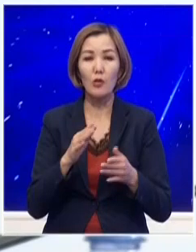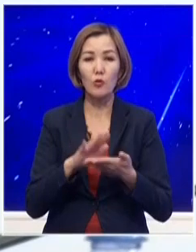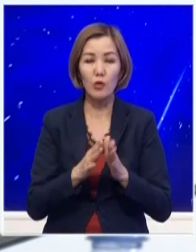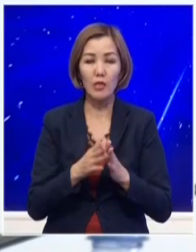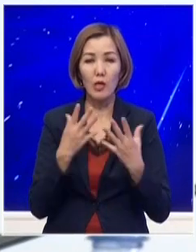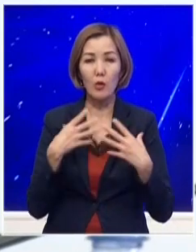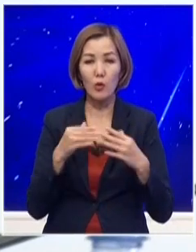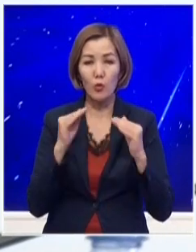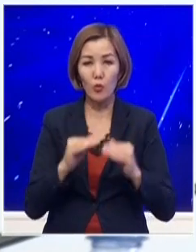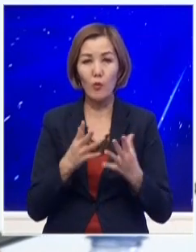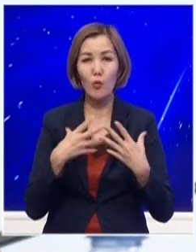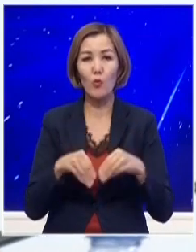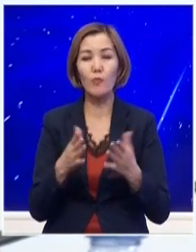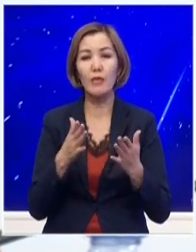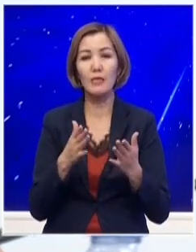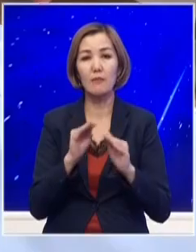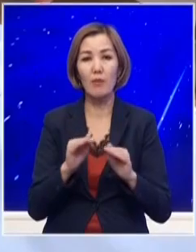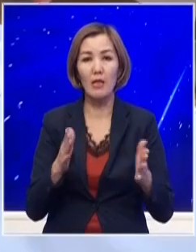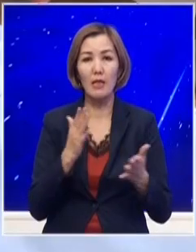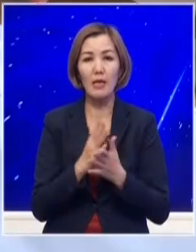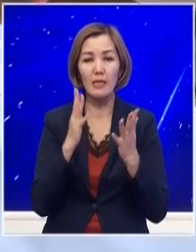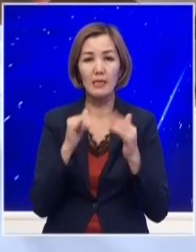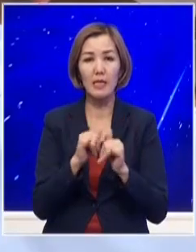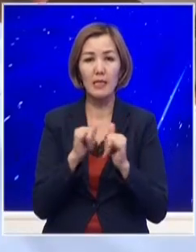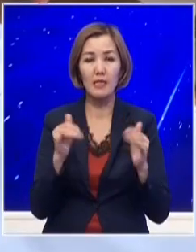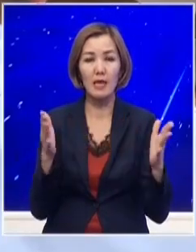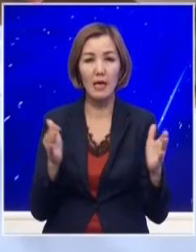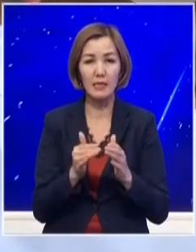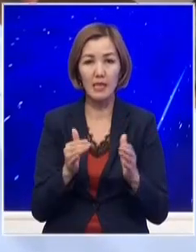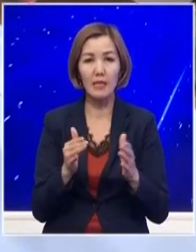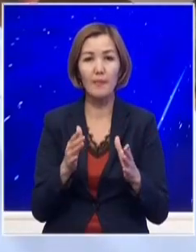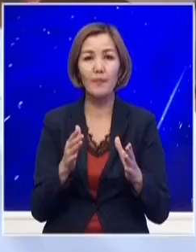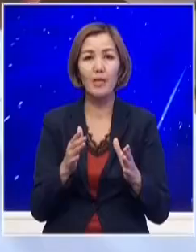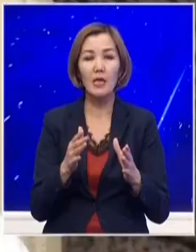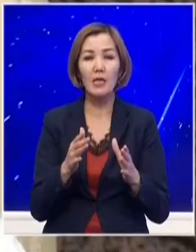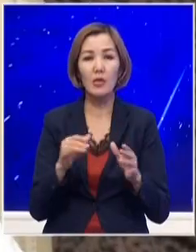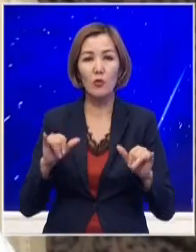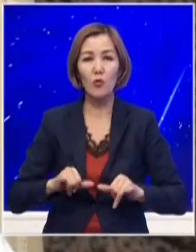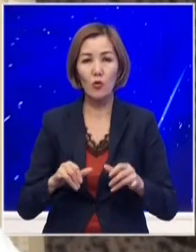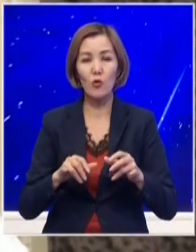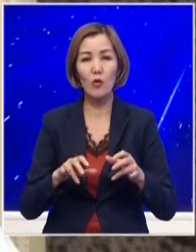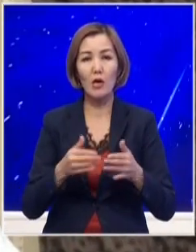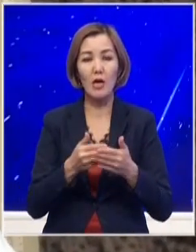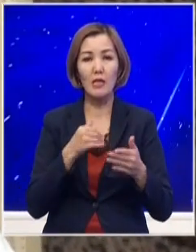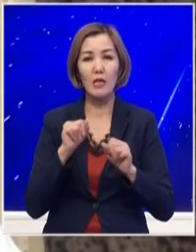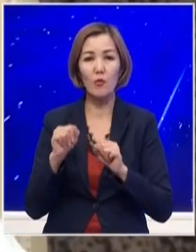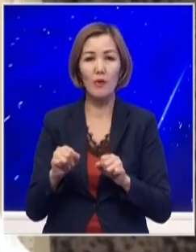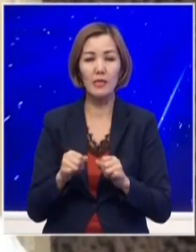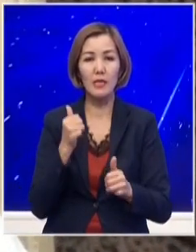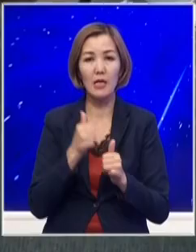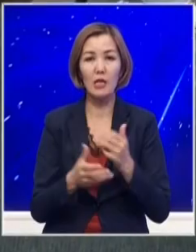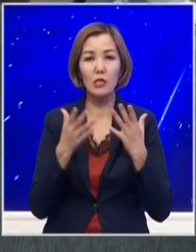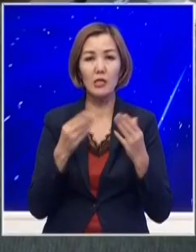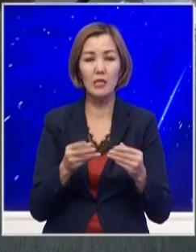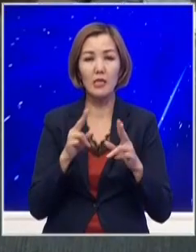отбасыдан шыққан. Ондай оқушылардың санын азайтып, кәмелетке толмағандар арасындағы құқық бұзушылықтың алдын алу мақсатында қазір күнделікті